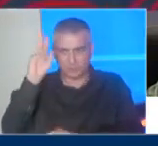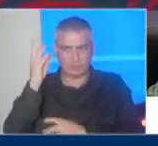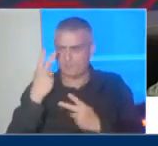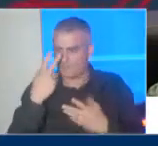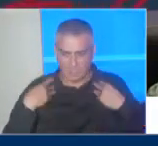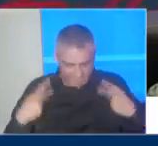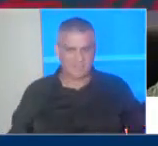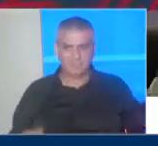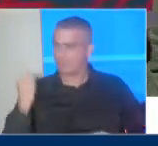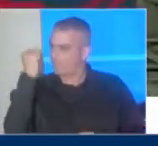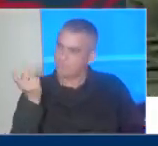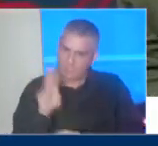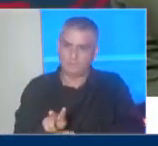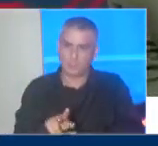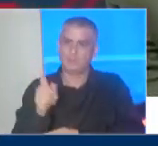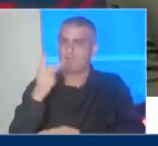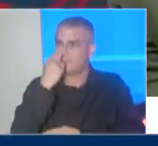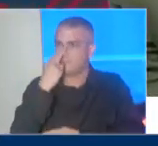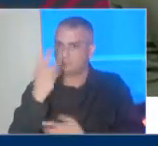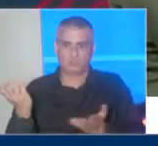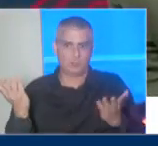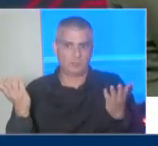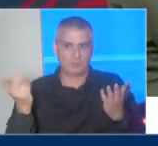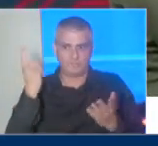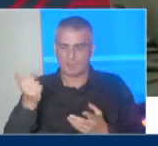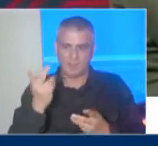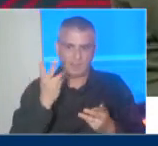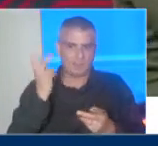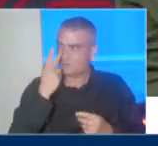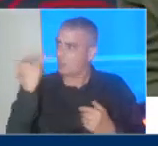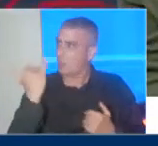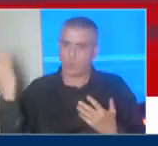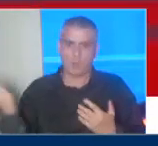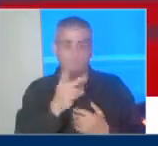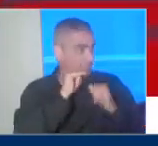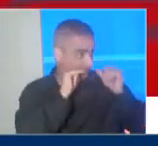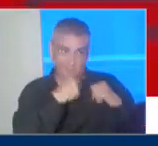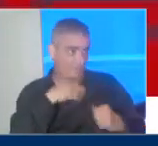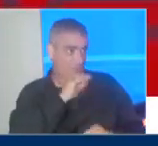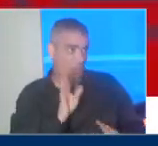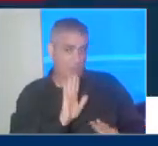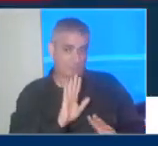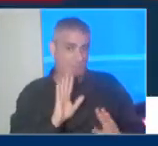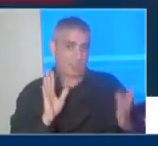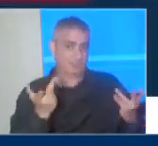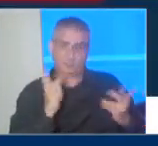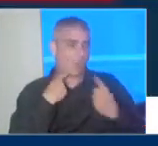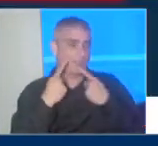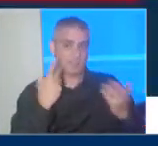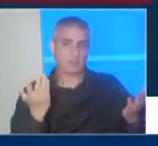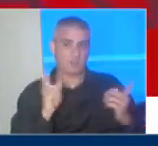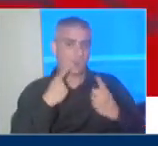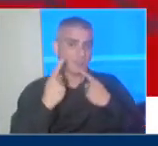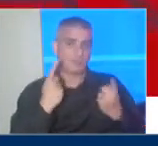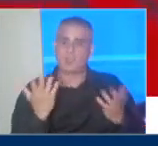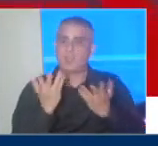מבחינה פיזית, הן נרצחות, והן נאנסות והן מותקפות, ואני רואה את זה כל הזמן. אם את תצעקי ואני לא אדבר, אז לא יהיה דיון. אז לא